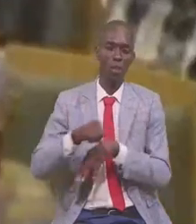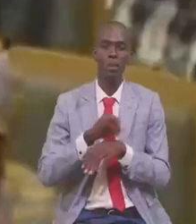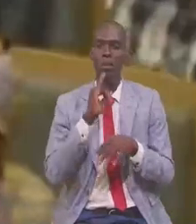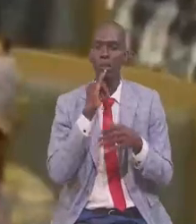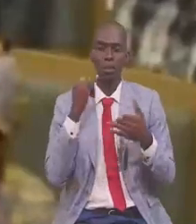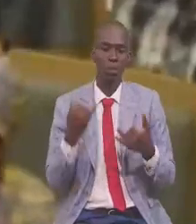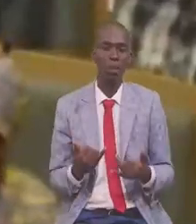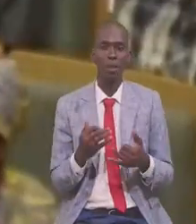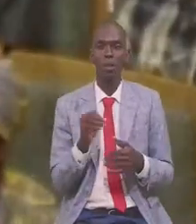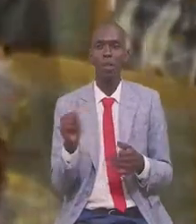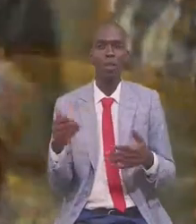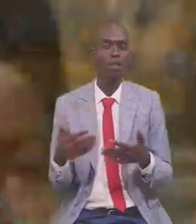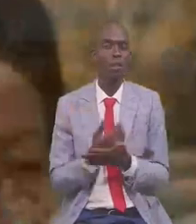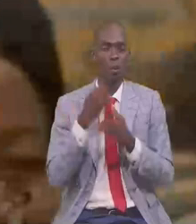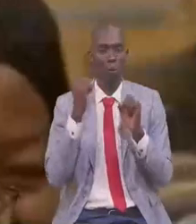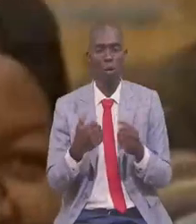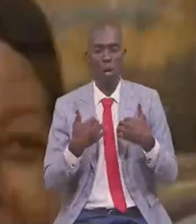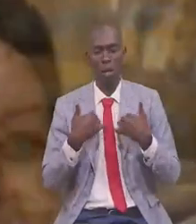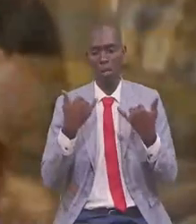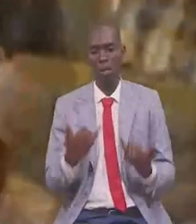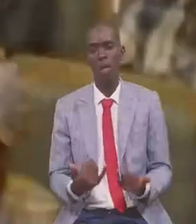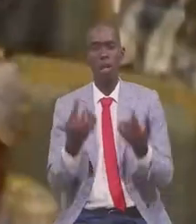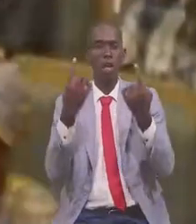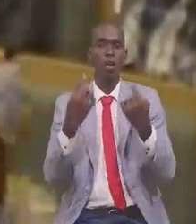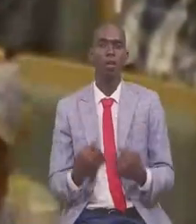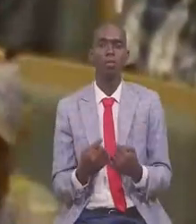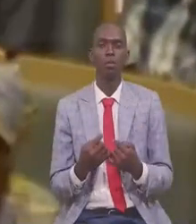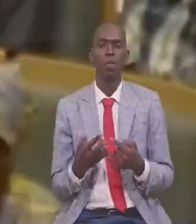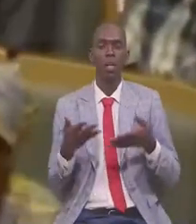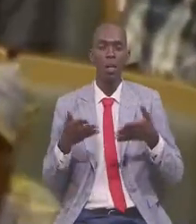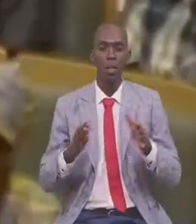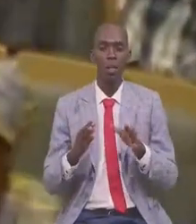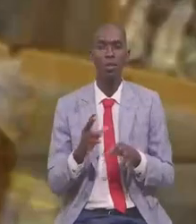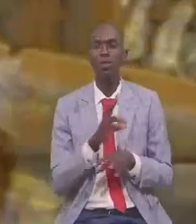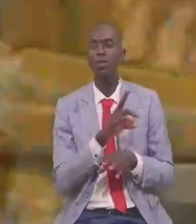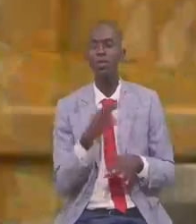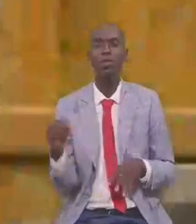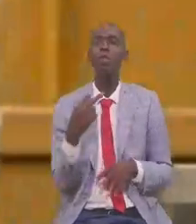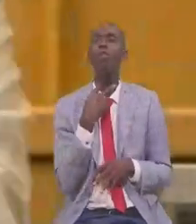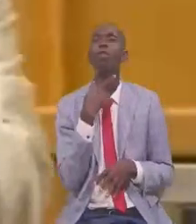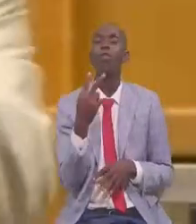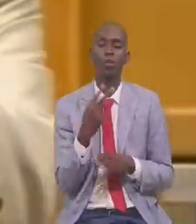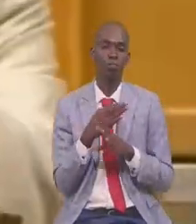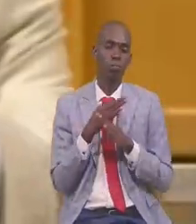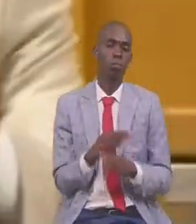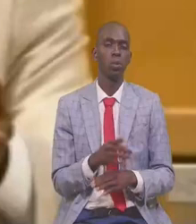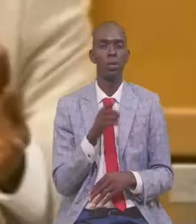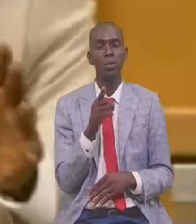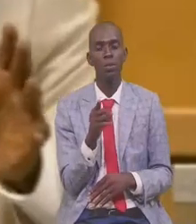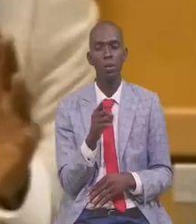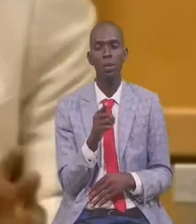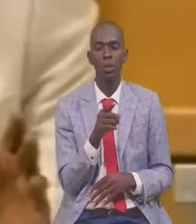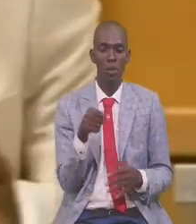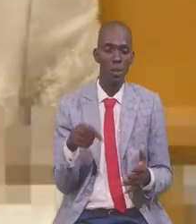nouvelle puissance est venue maintenant. Qu'aucune autre voix ne t'empêche. Voici le